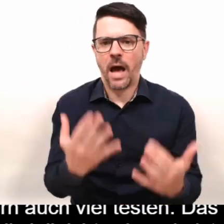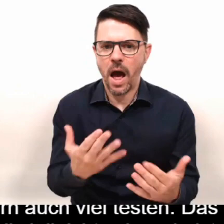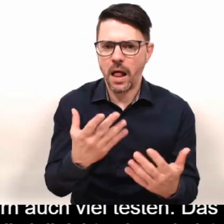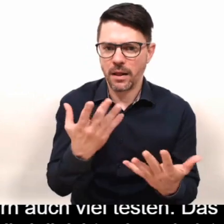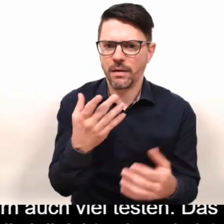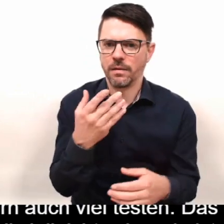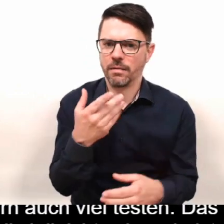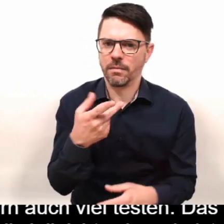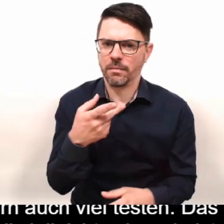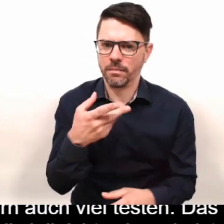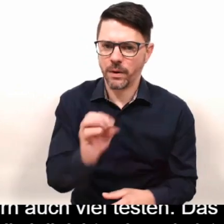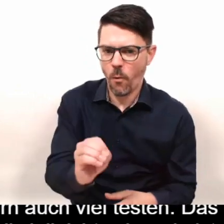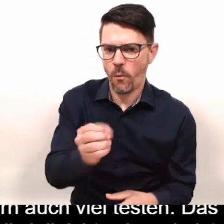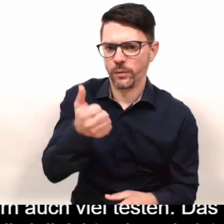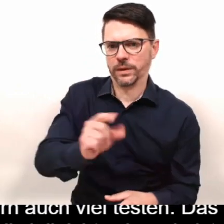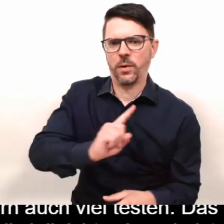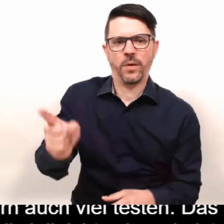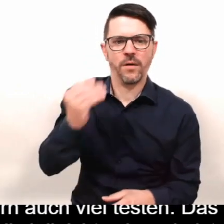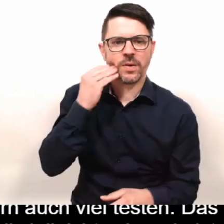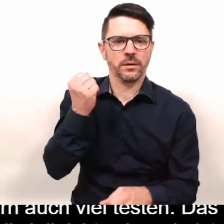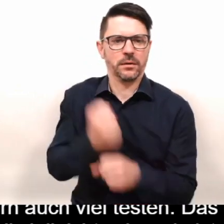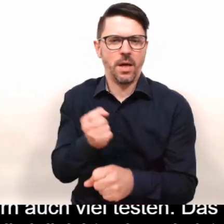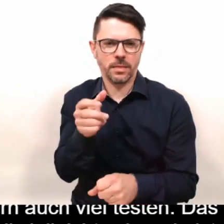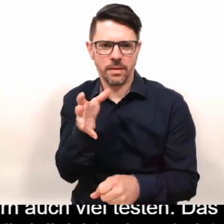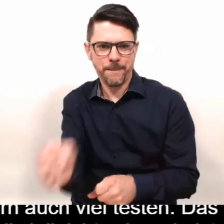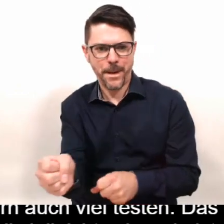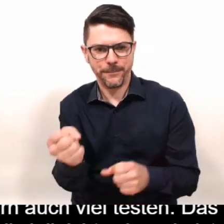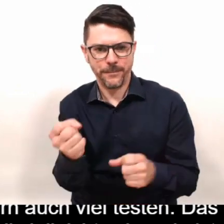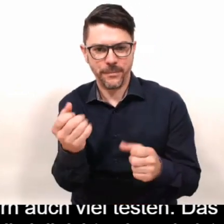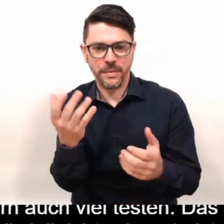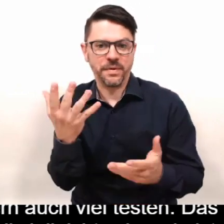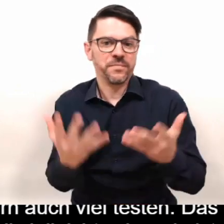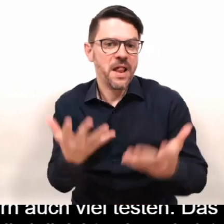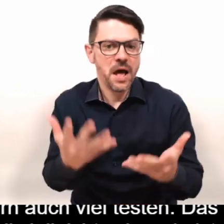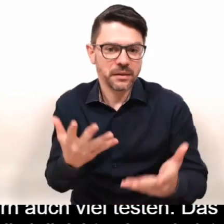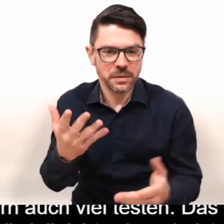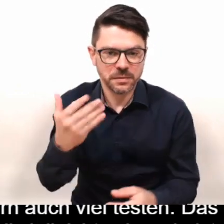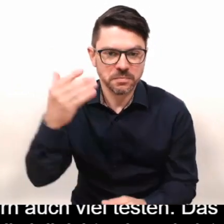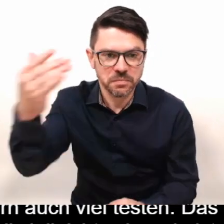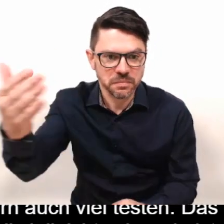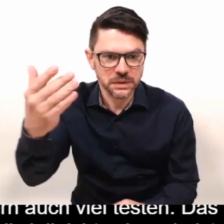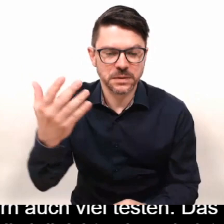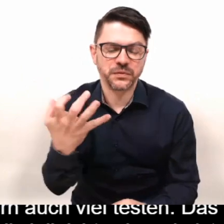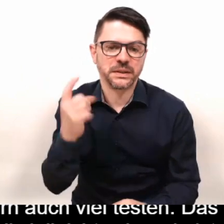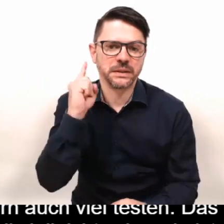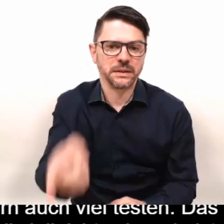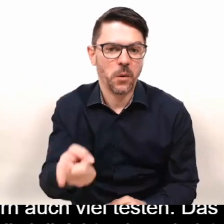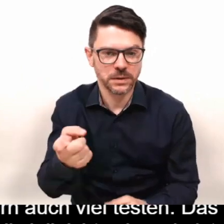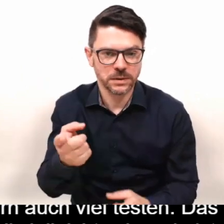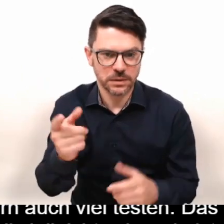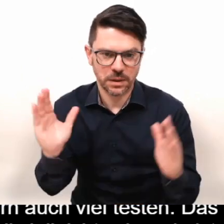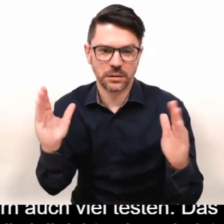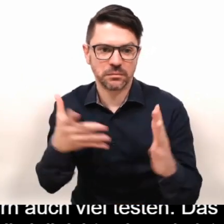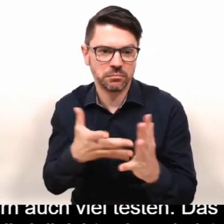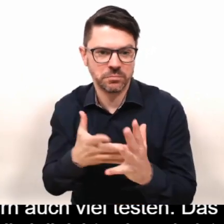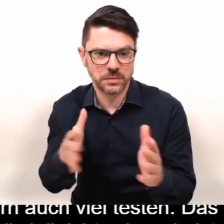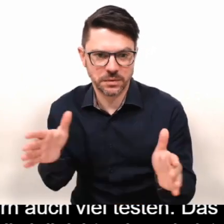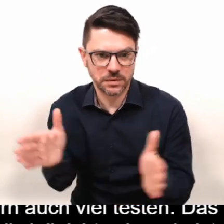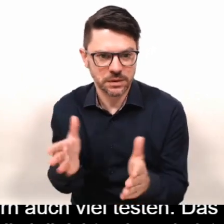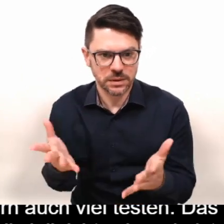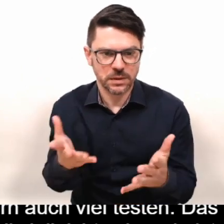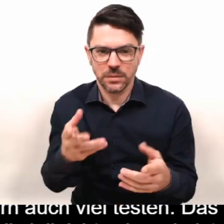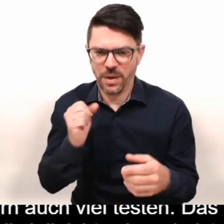genommen haben. Aber dann muss man eben lokal da auch wieder handeln und was tun. Also um Ihre Frage kurz zu beantworten, ja.